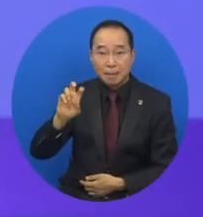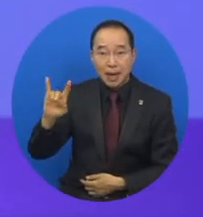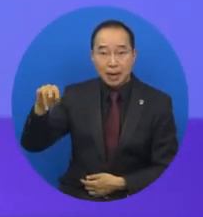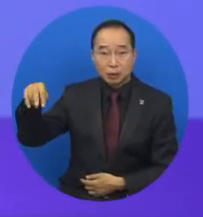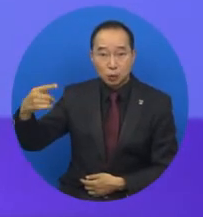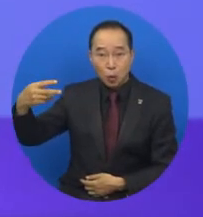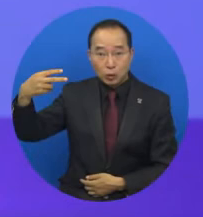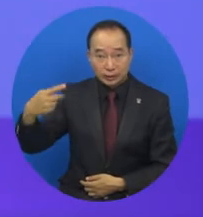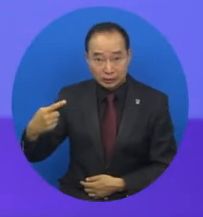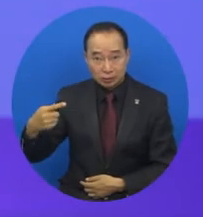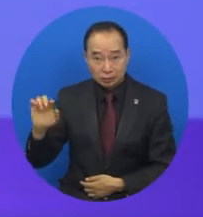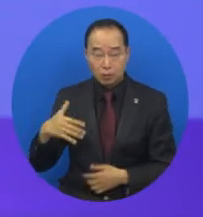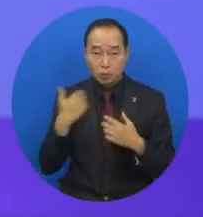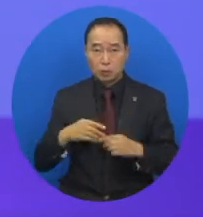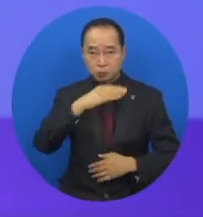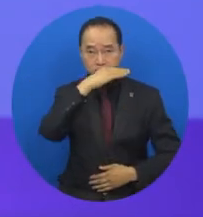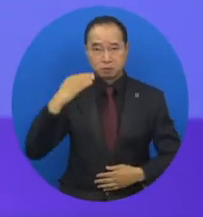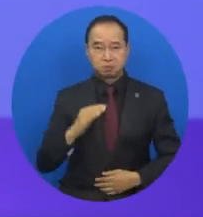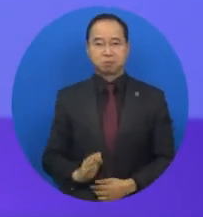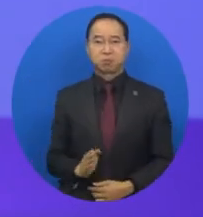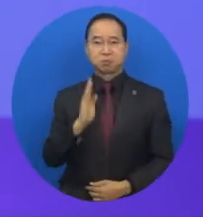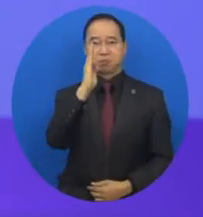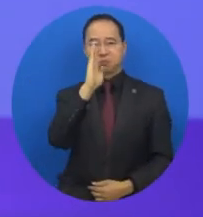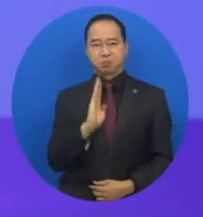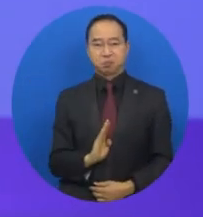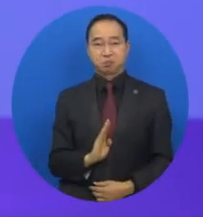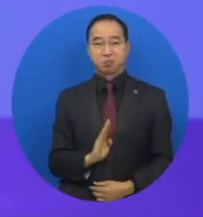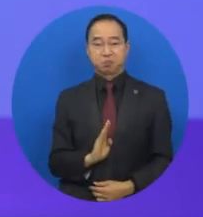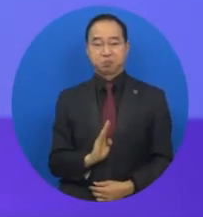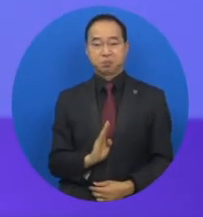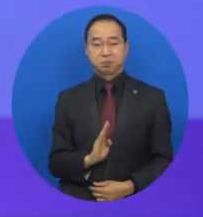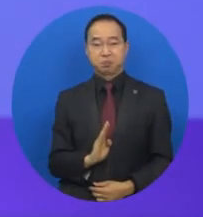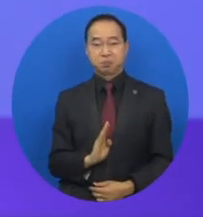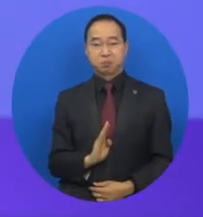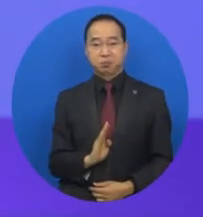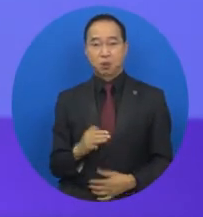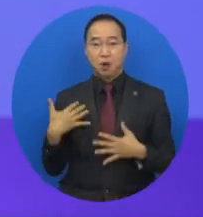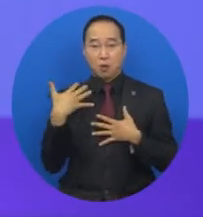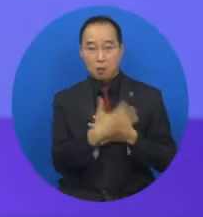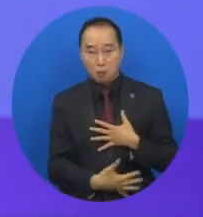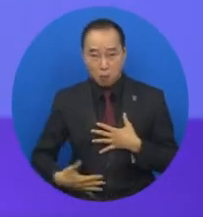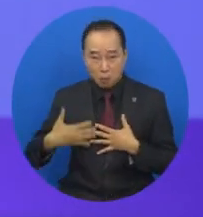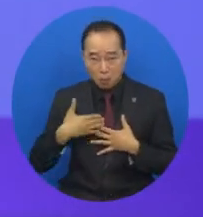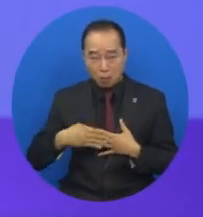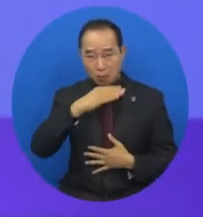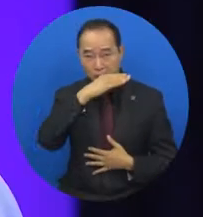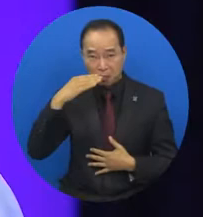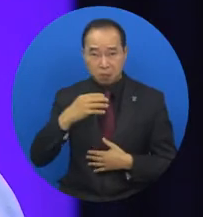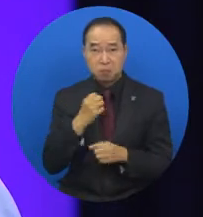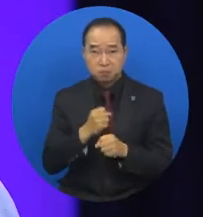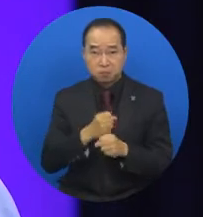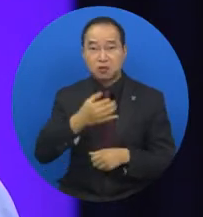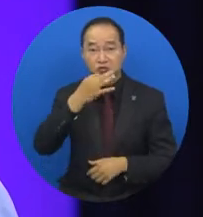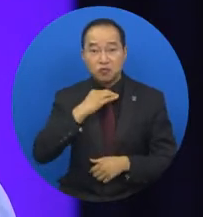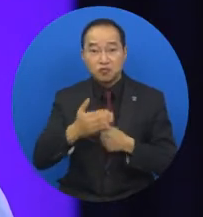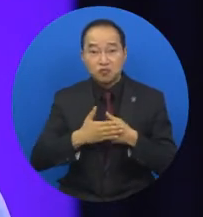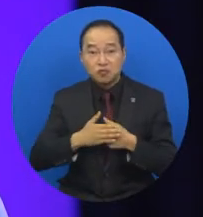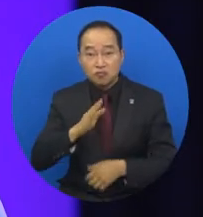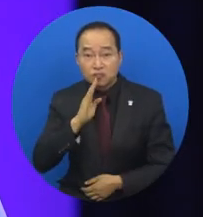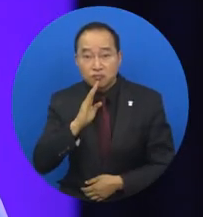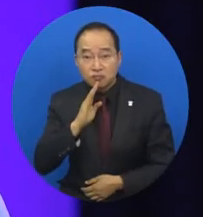경우는 몸을 정렬하고 생물학적인 몸들을 완화시키는 데는